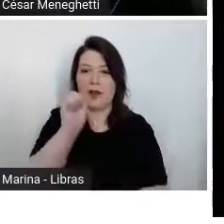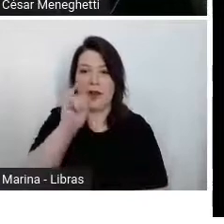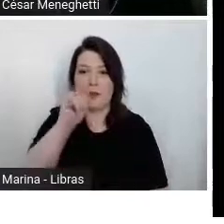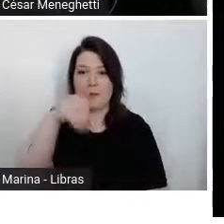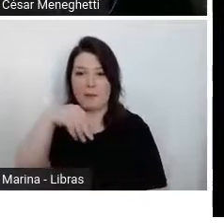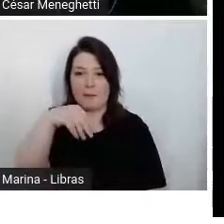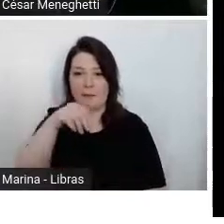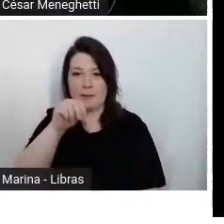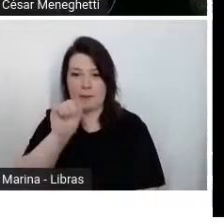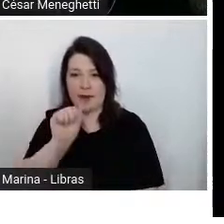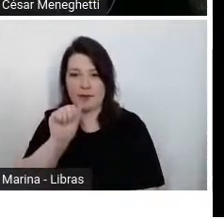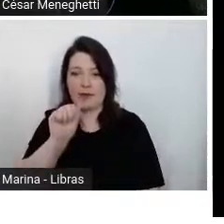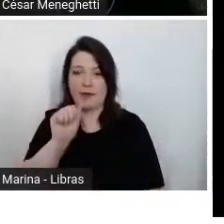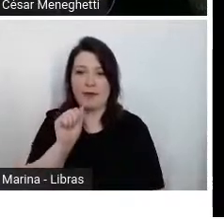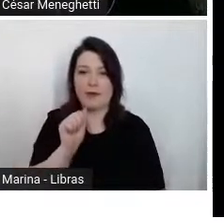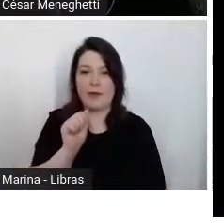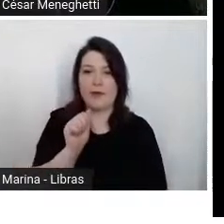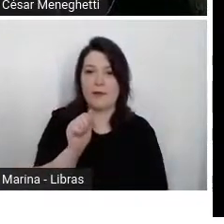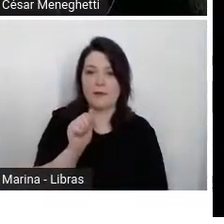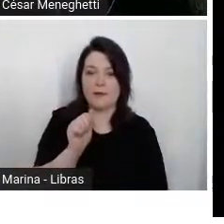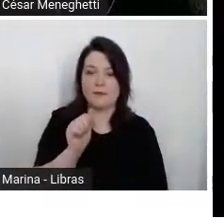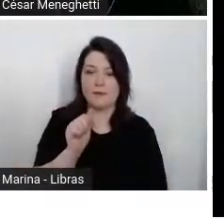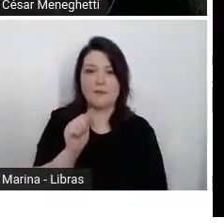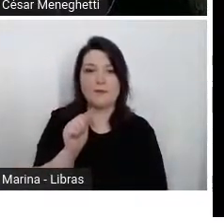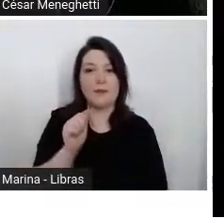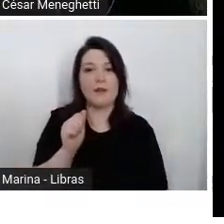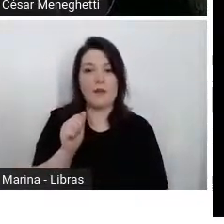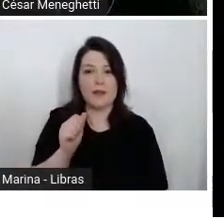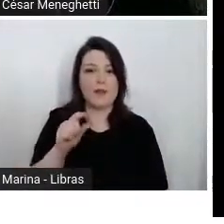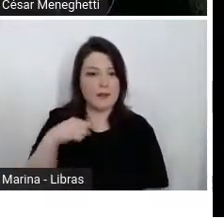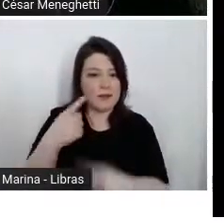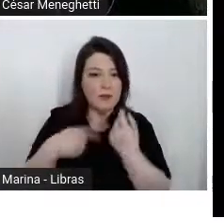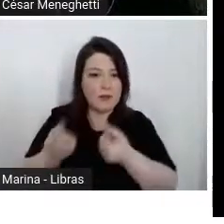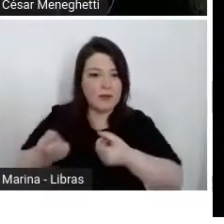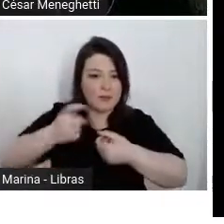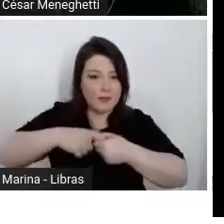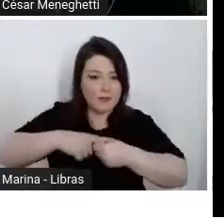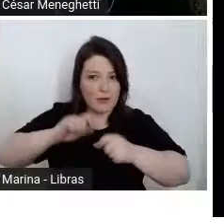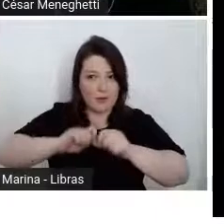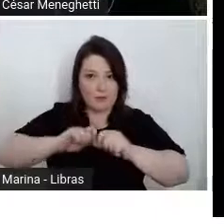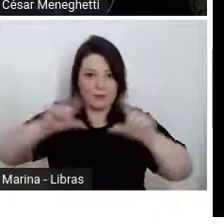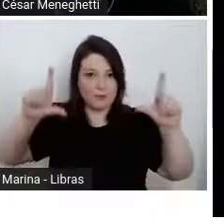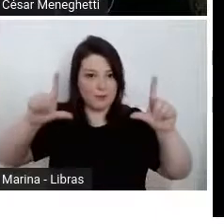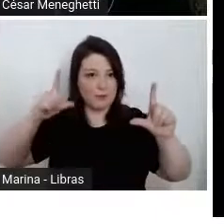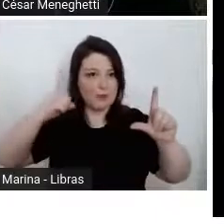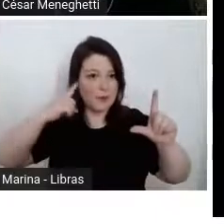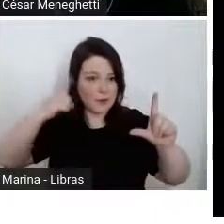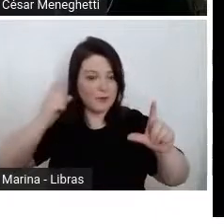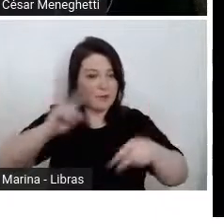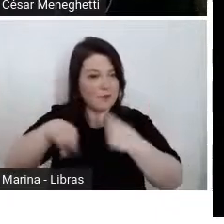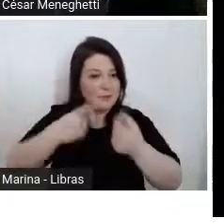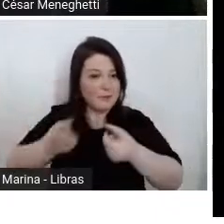É um outro, e a gente já volta. A gente vem em tela cheia com som, um trechinho e volta.